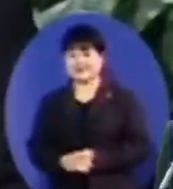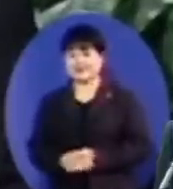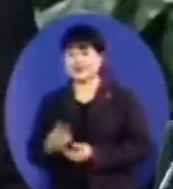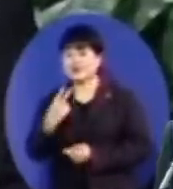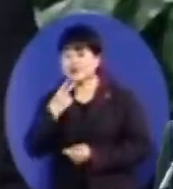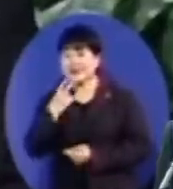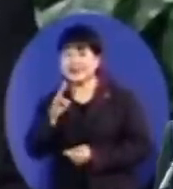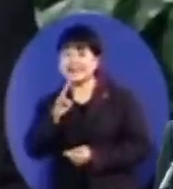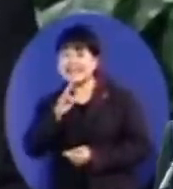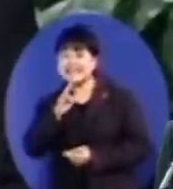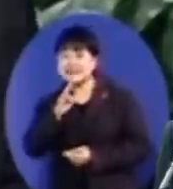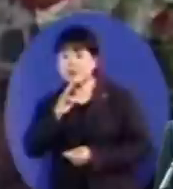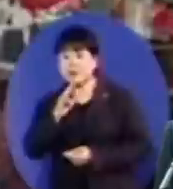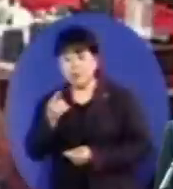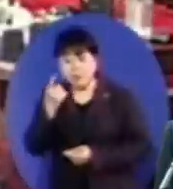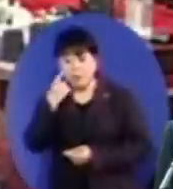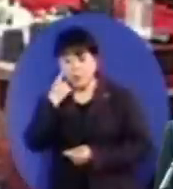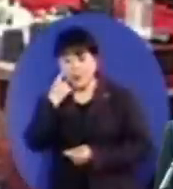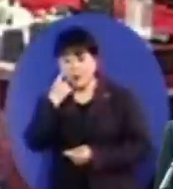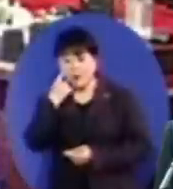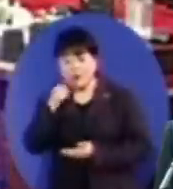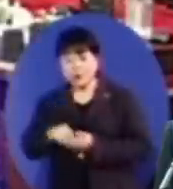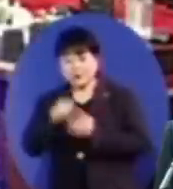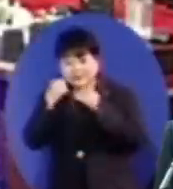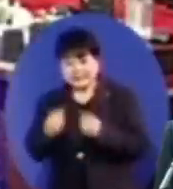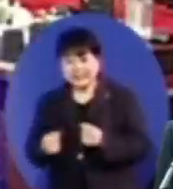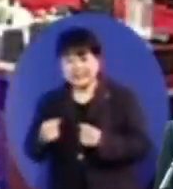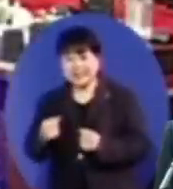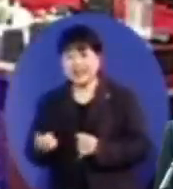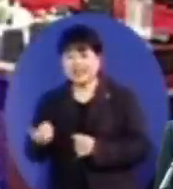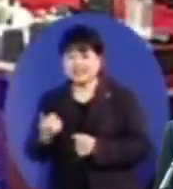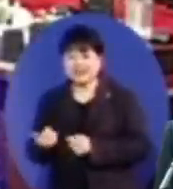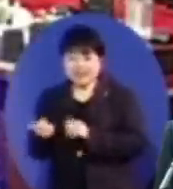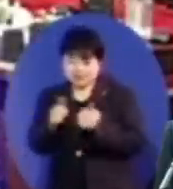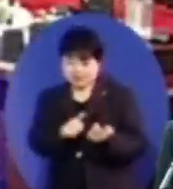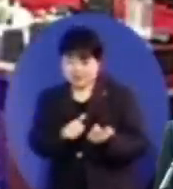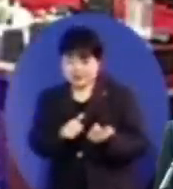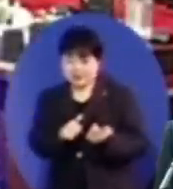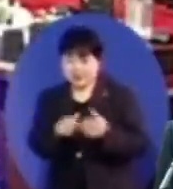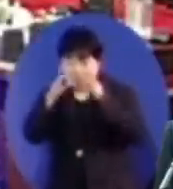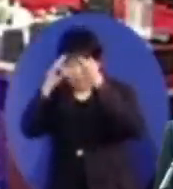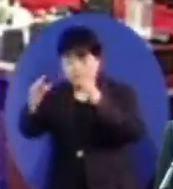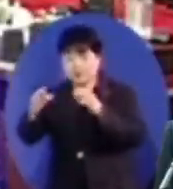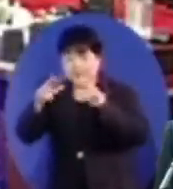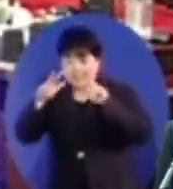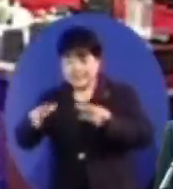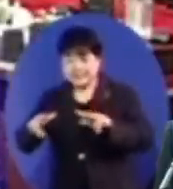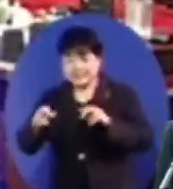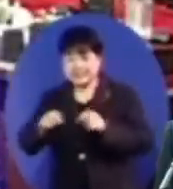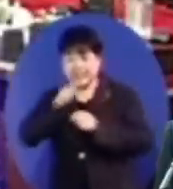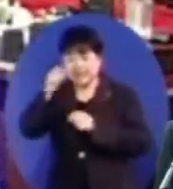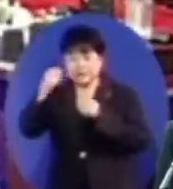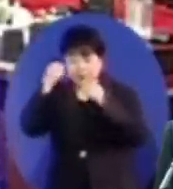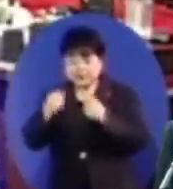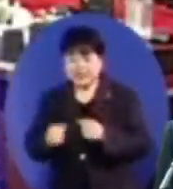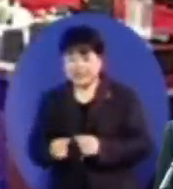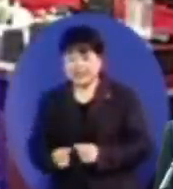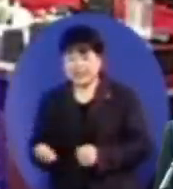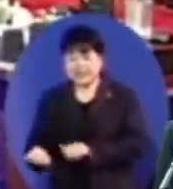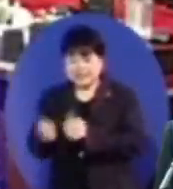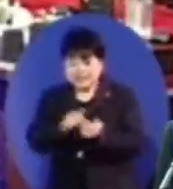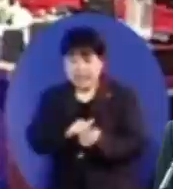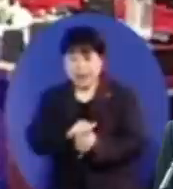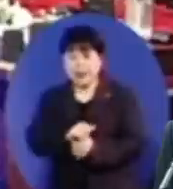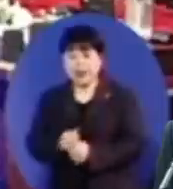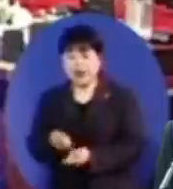요한계시록 1장 18절에 보면 곧 살아있는 자라 내가 전에 죽었었노라 볼지어다 이제 세세트록 살아있어 사망과 음부의 열쇠를